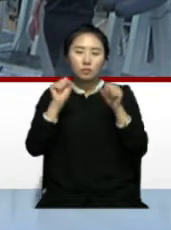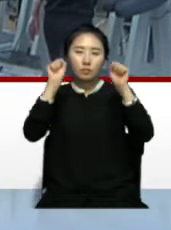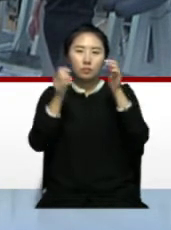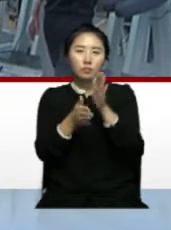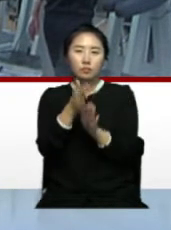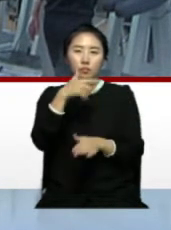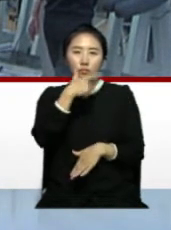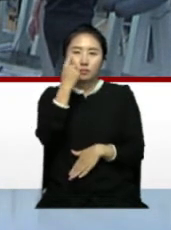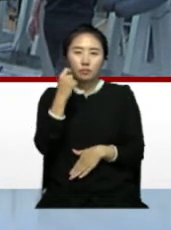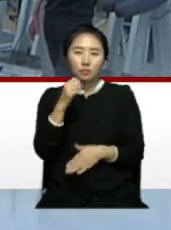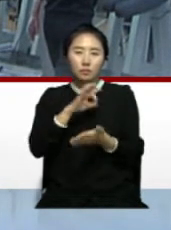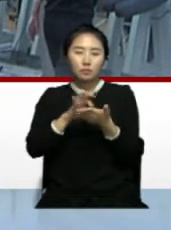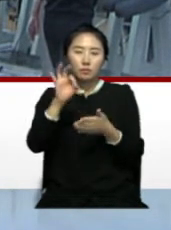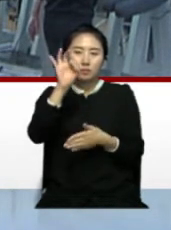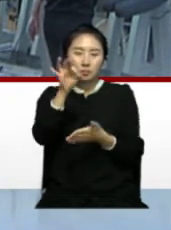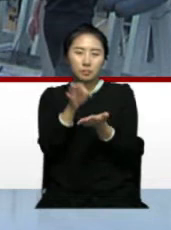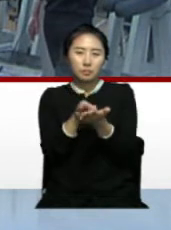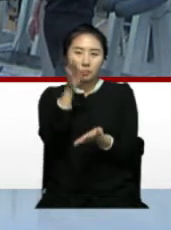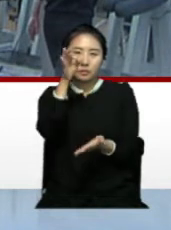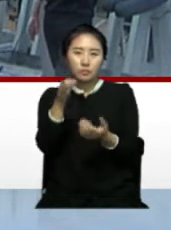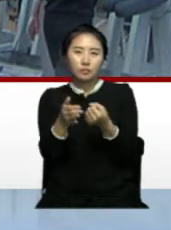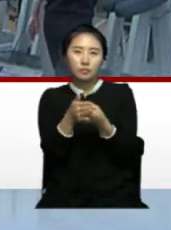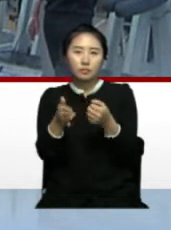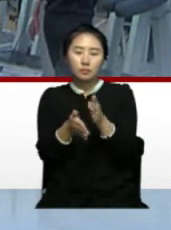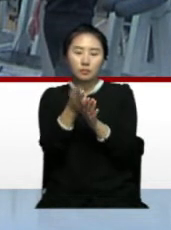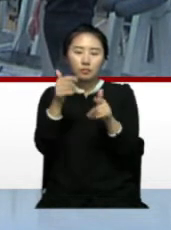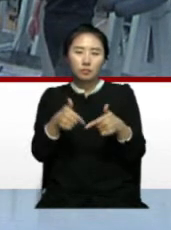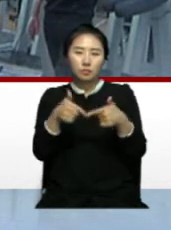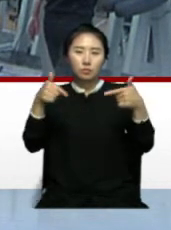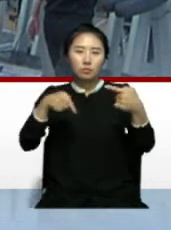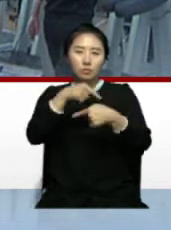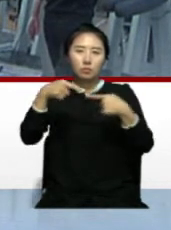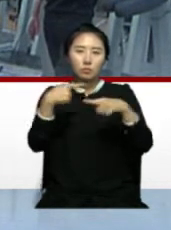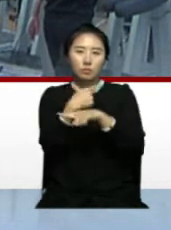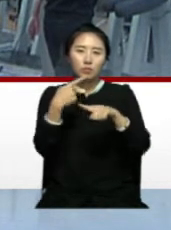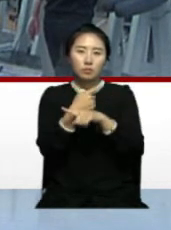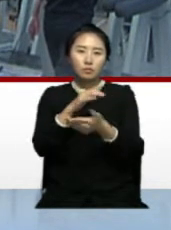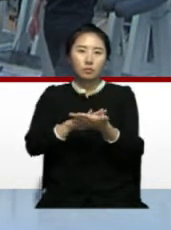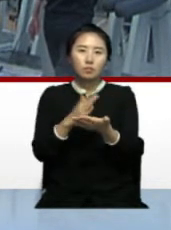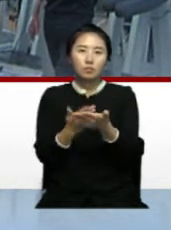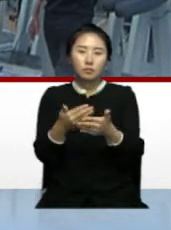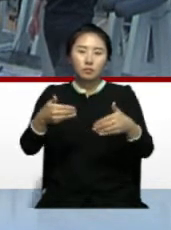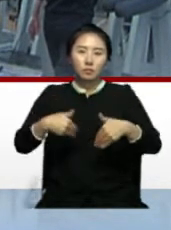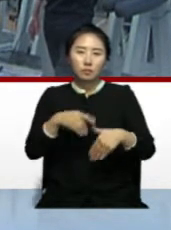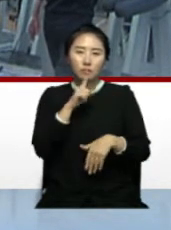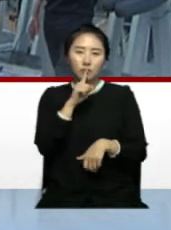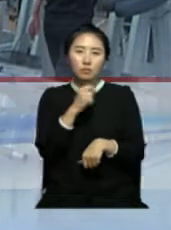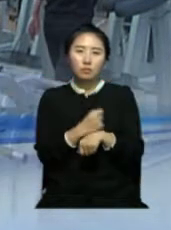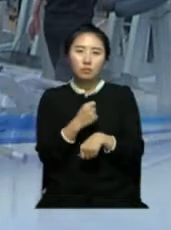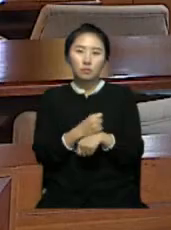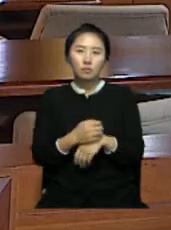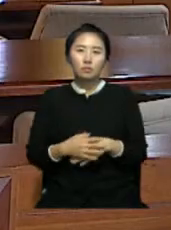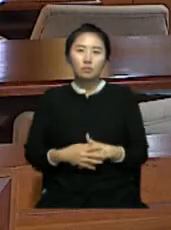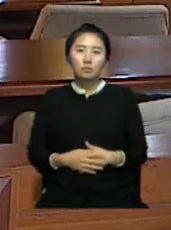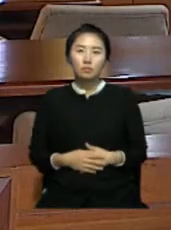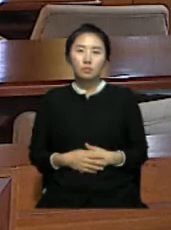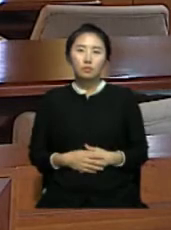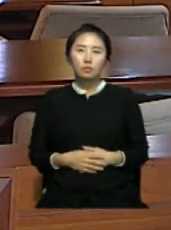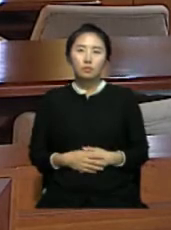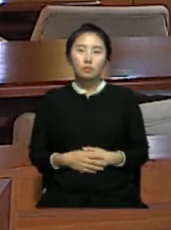부족한데다 사용 6가지 비싸 시설 확충과 운영 개선이 필요하다는 지적입니다 지역 - 잡니다